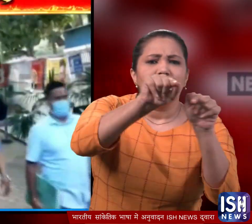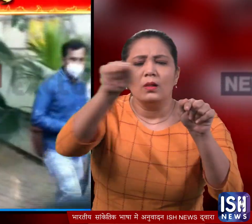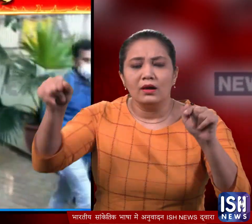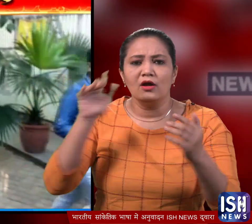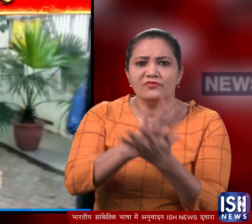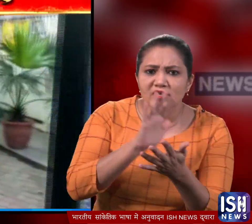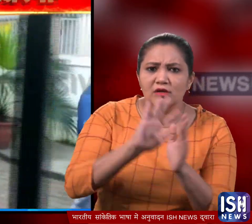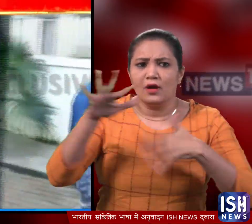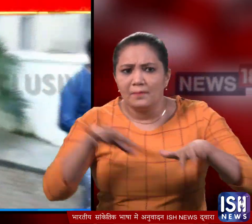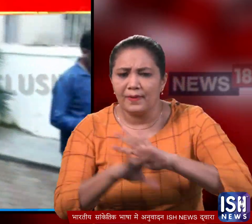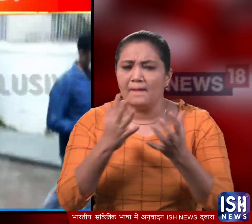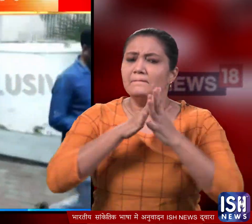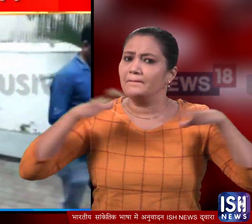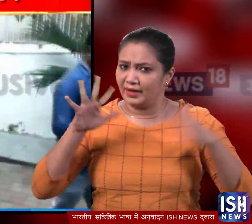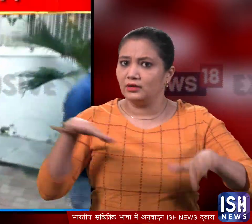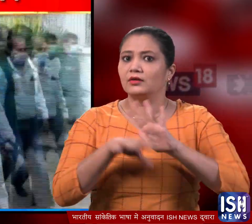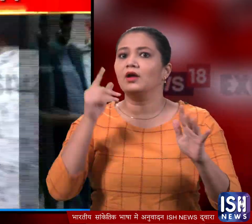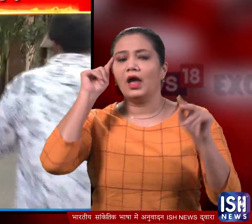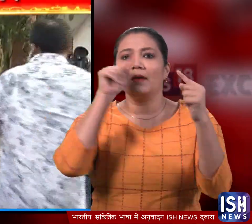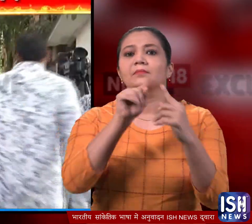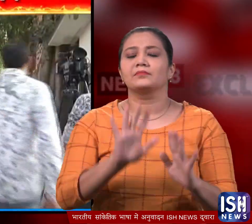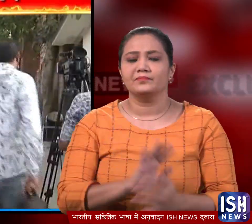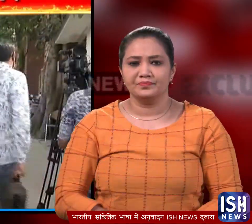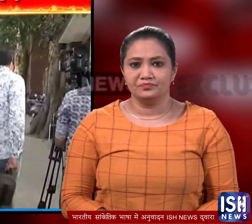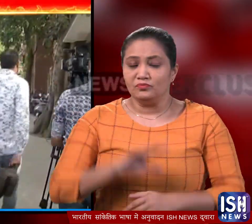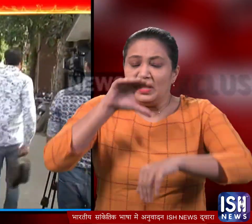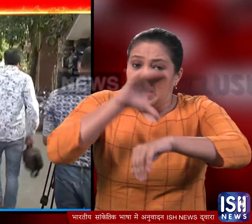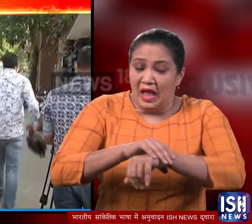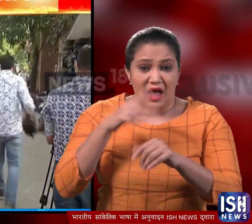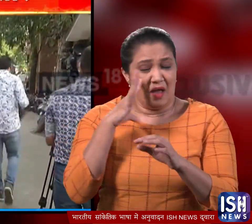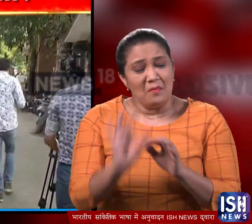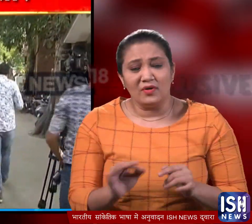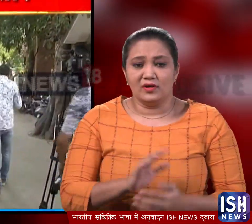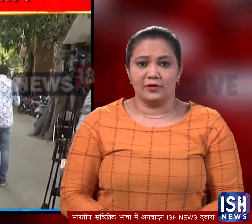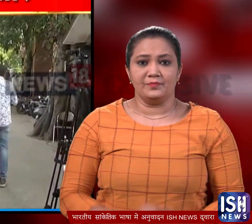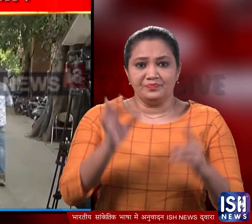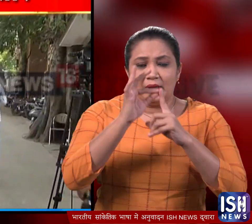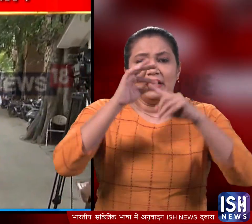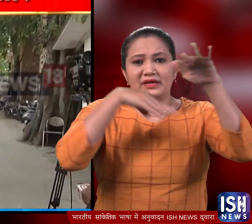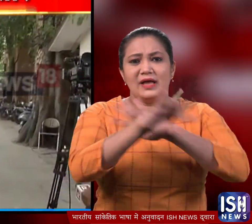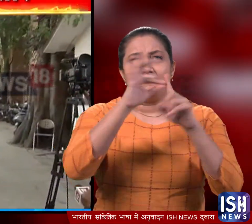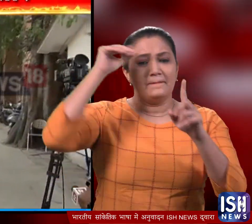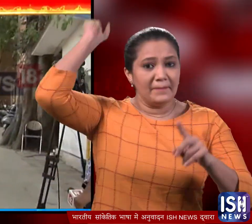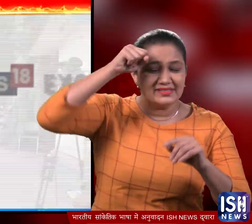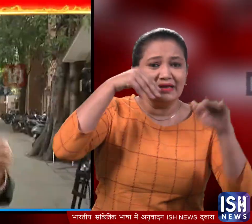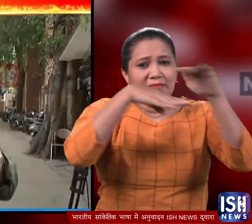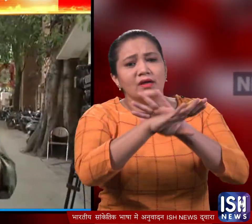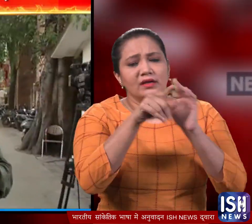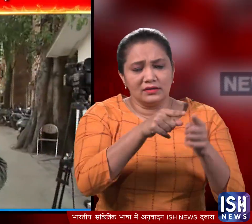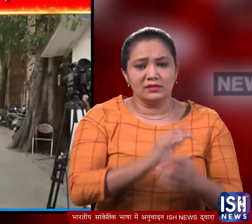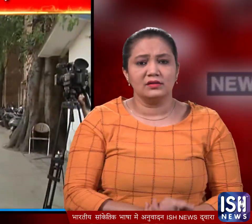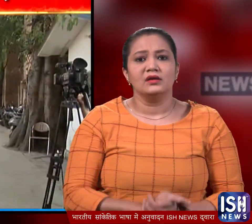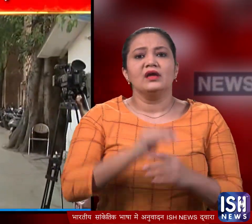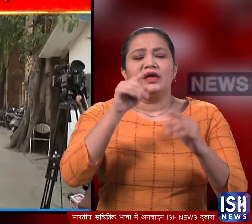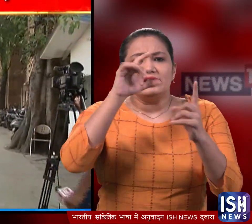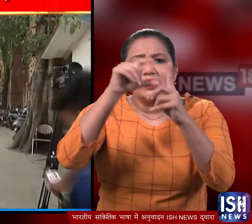त्योहारों पर किसी बड़े हमले को अंजाम देने की नीयत से किया। इसकी गिरफ्तारी बड़ी अहम कही जा रही है। पाकिस्तान के पंजाब प्रांत का ये रहने वाला है और दिल्ली 6